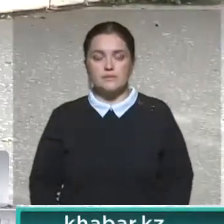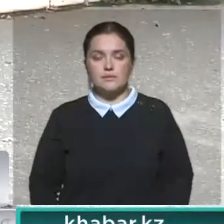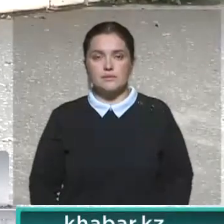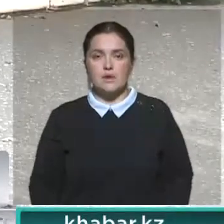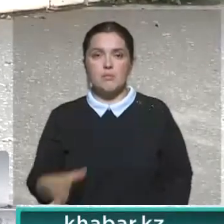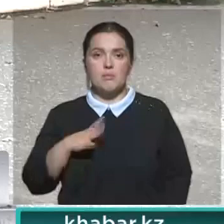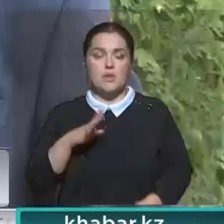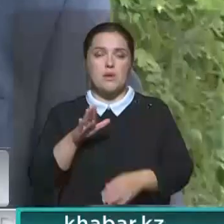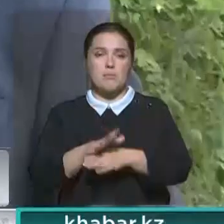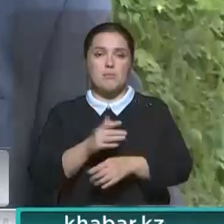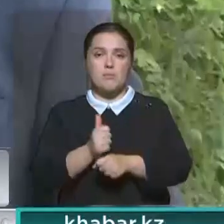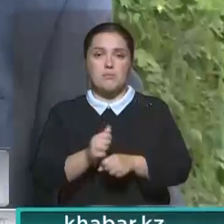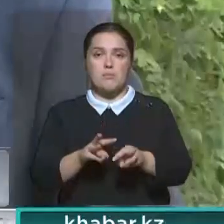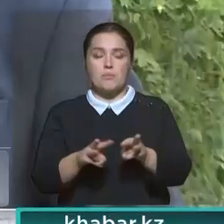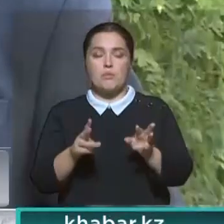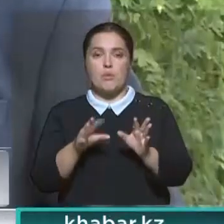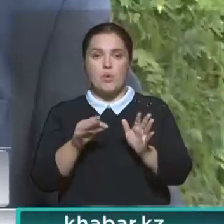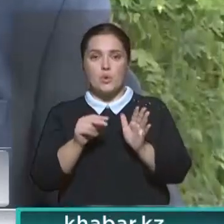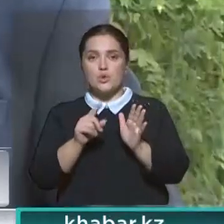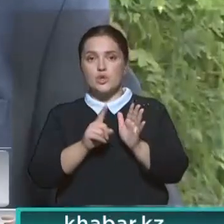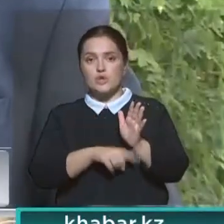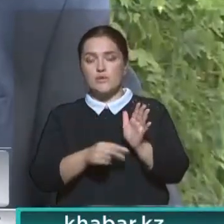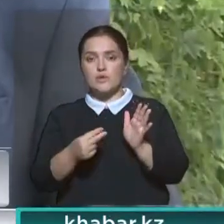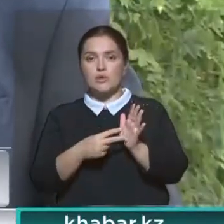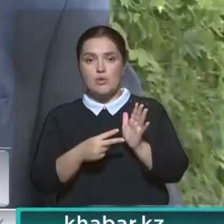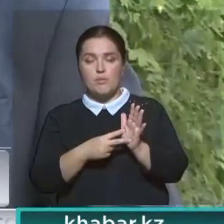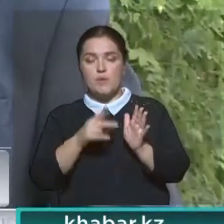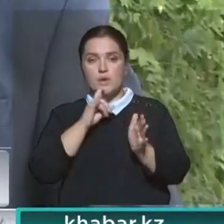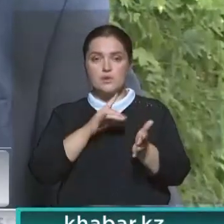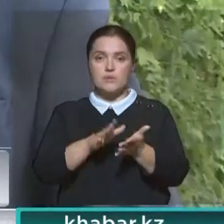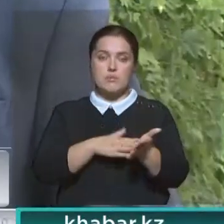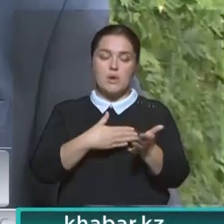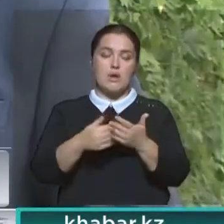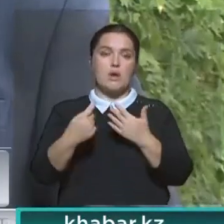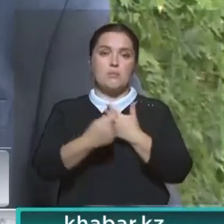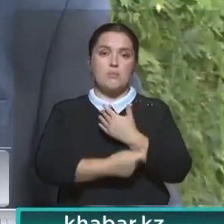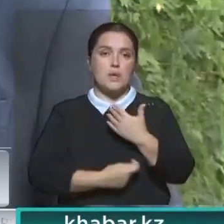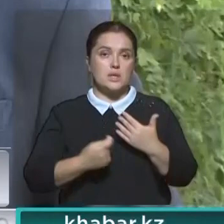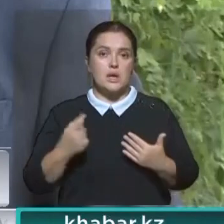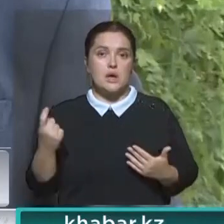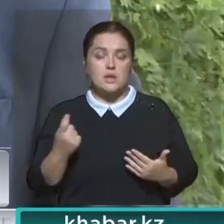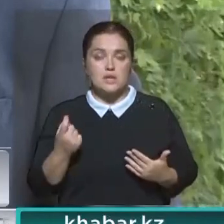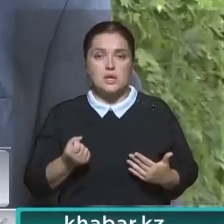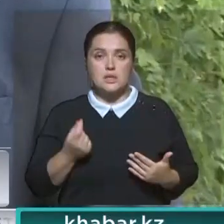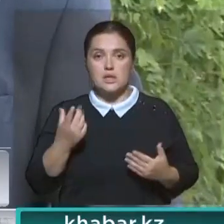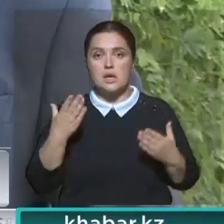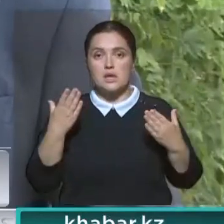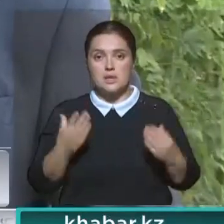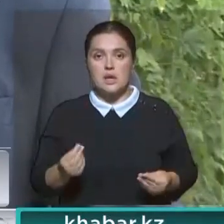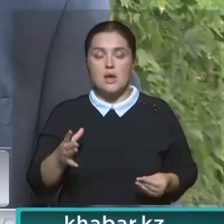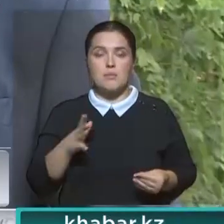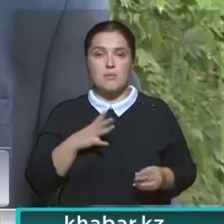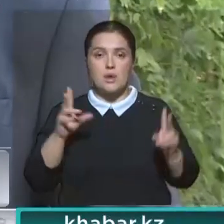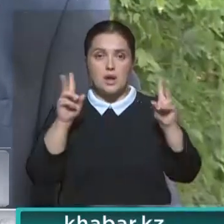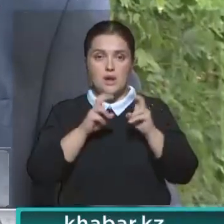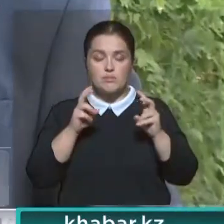Было поручение премьер-министра по удешевлению стоимости горюче-смазочных материалов для хозяйств. Несколько дней этот вопрос рассматривался.